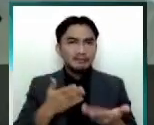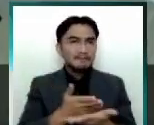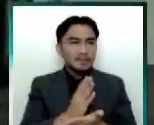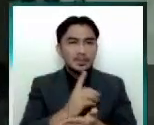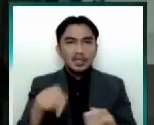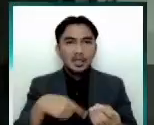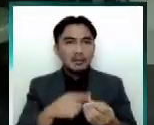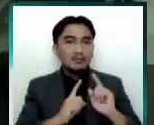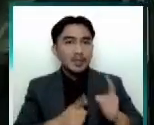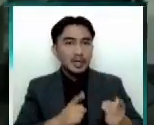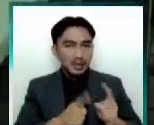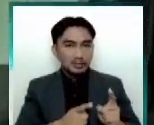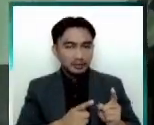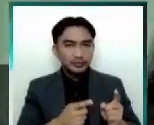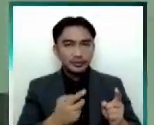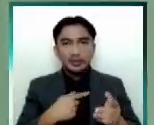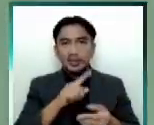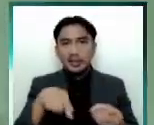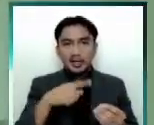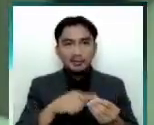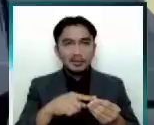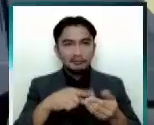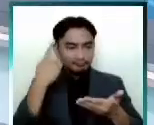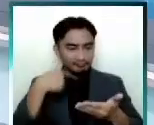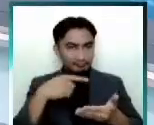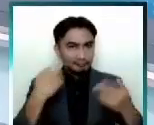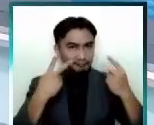declaration forms at temperature checks.